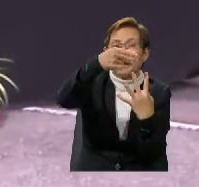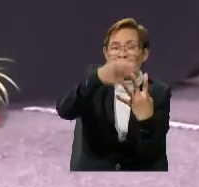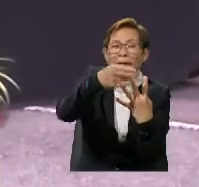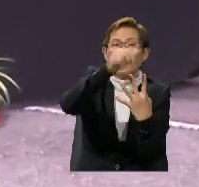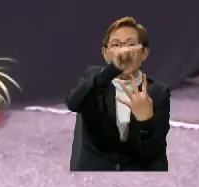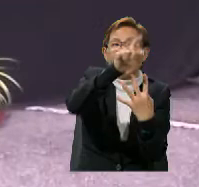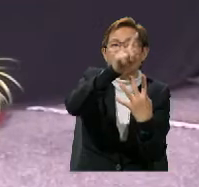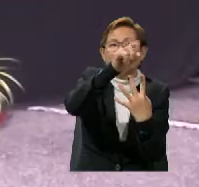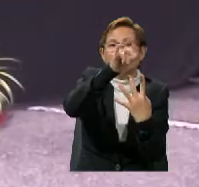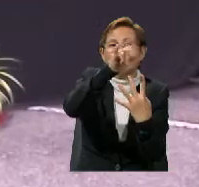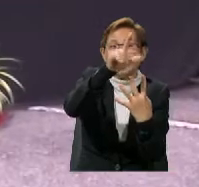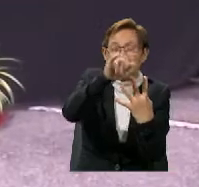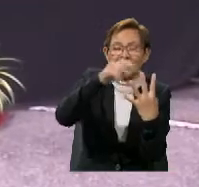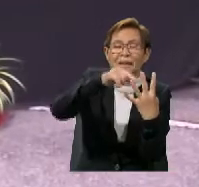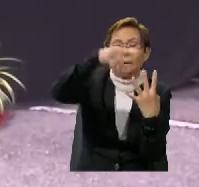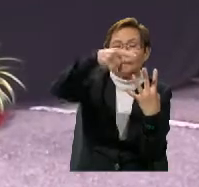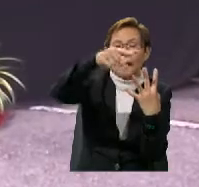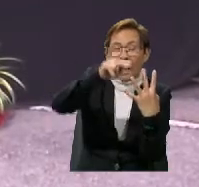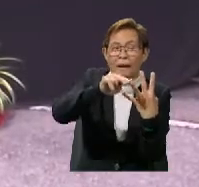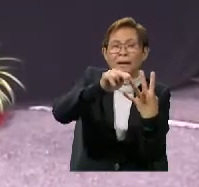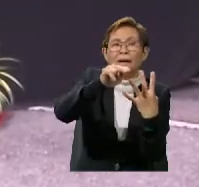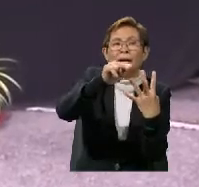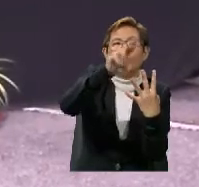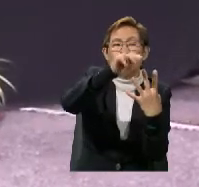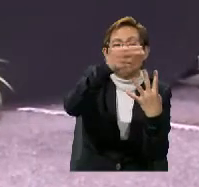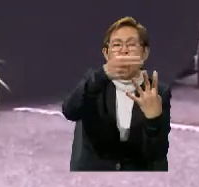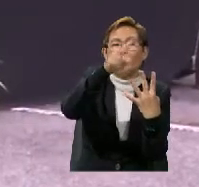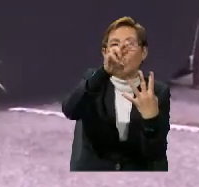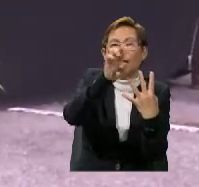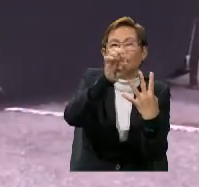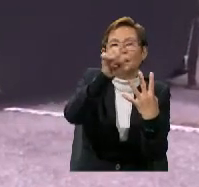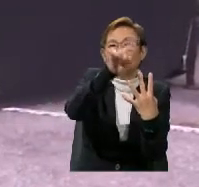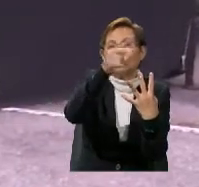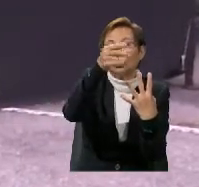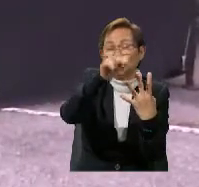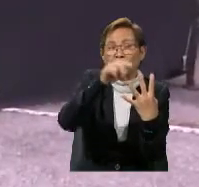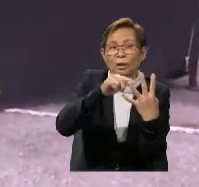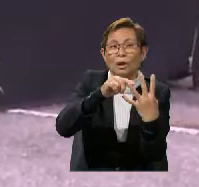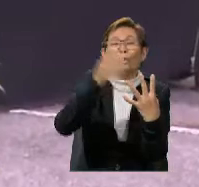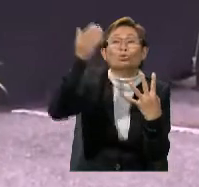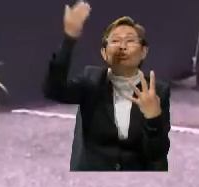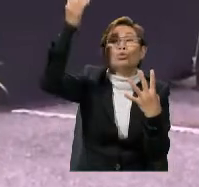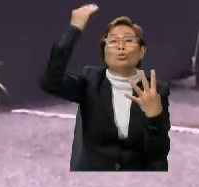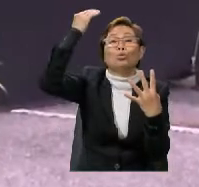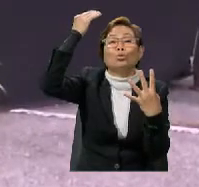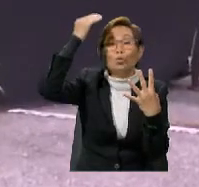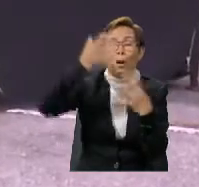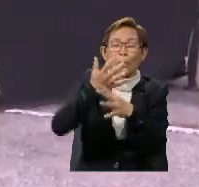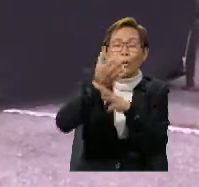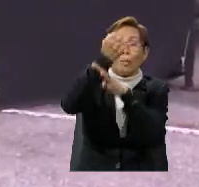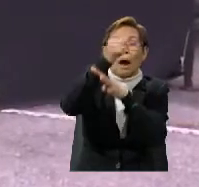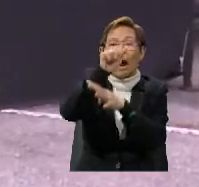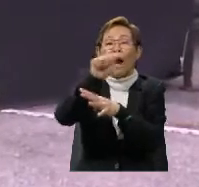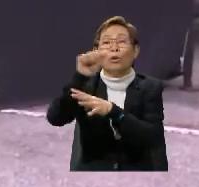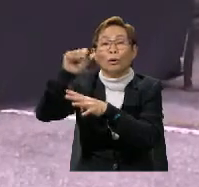Harapan Adli Zahari, calon Perikatan Nasional Datuk Seri Muhammad Rezuan Mat Yusof yang juga merupakan penyandang kerusi Alur Gajah bagi penggal sebelum